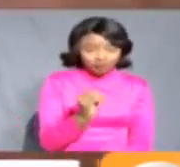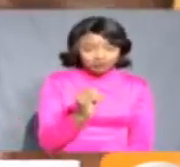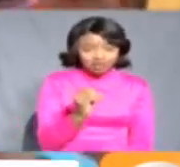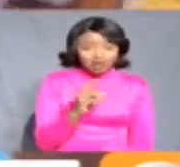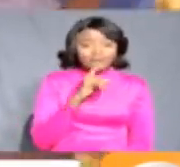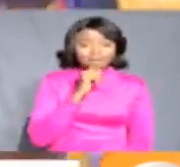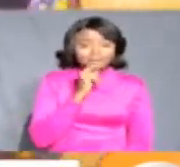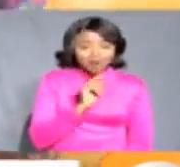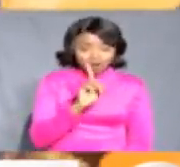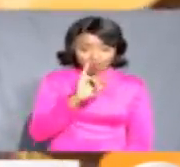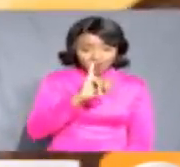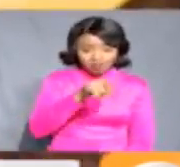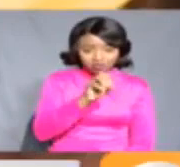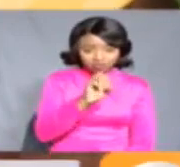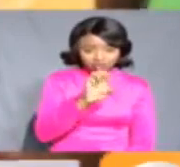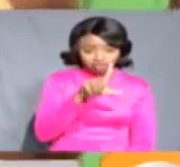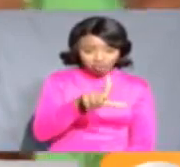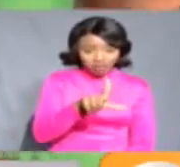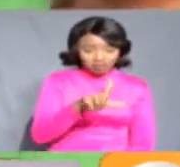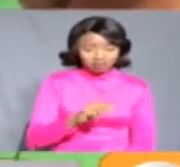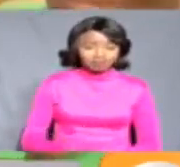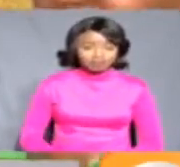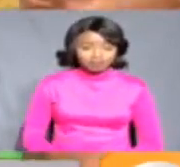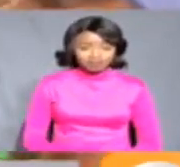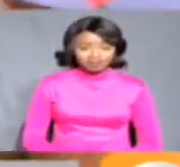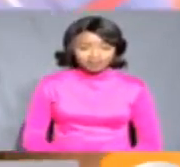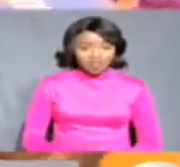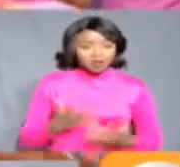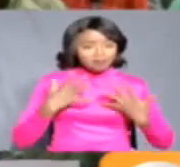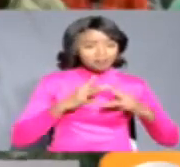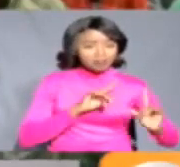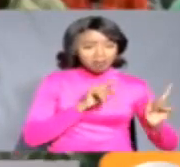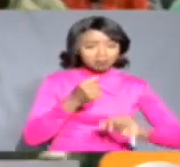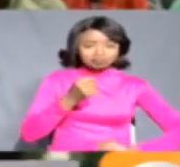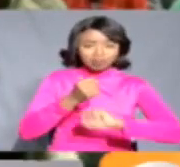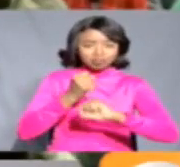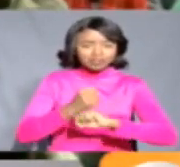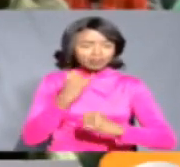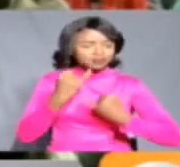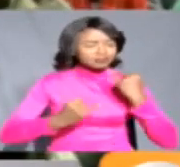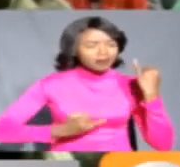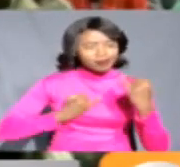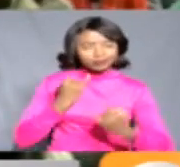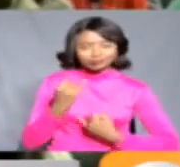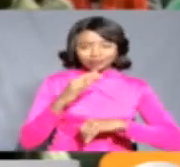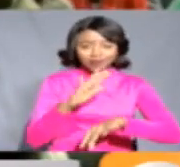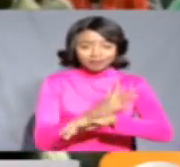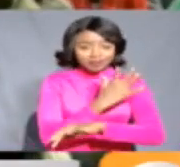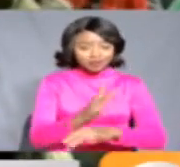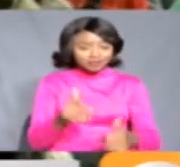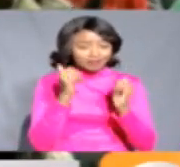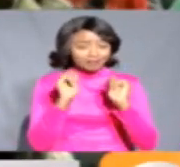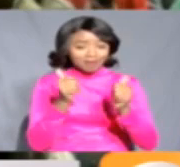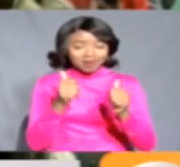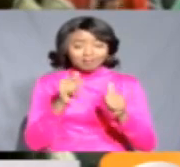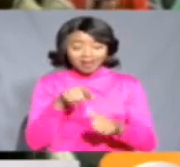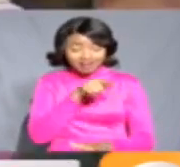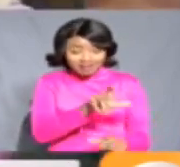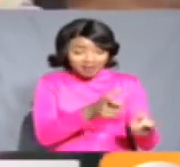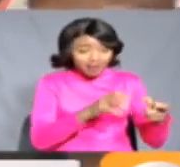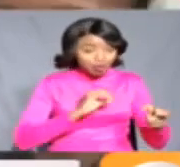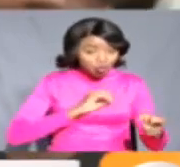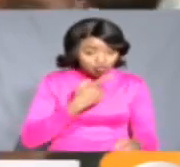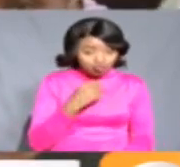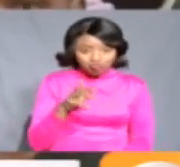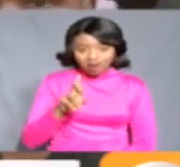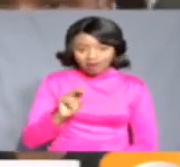mkongwe Joel Kimeto. Mashabiki hao walitumbuizwa kwa muziki na kituo hicho kinachomilikiwa na Royal Media Services.